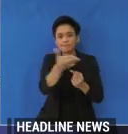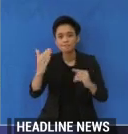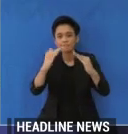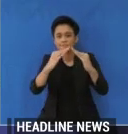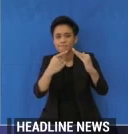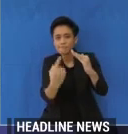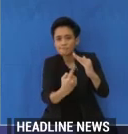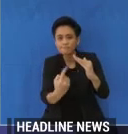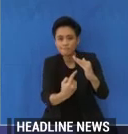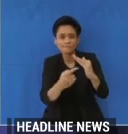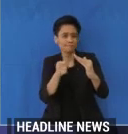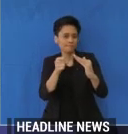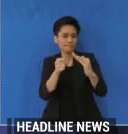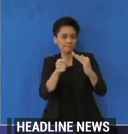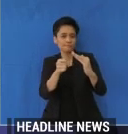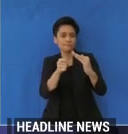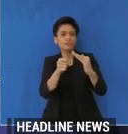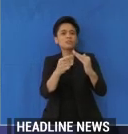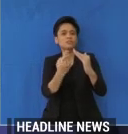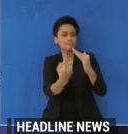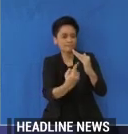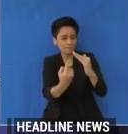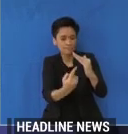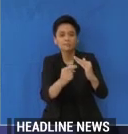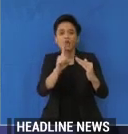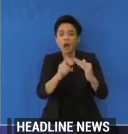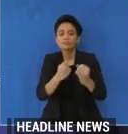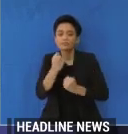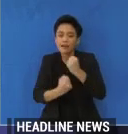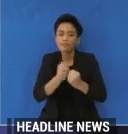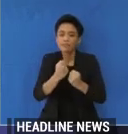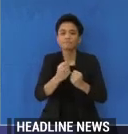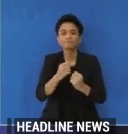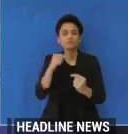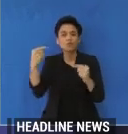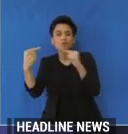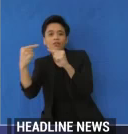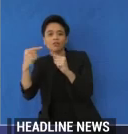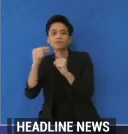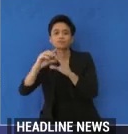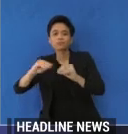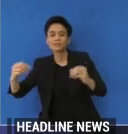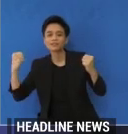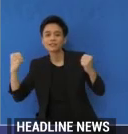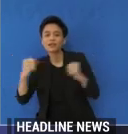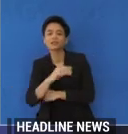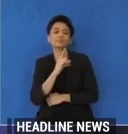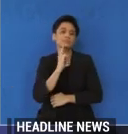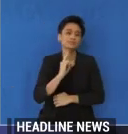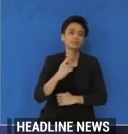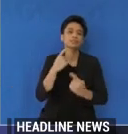secara lebih dekat lagi dengan petugas kesehatan, baik melakukan konsultasi,